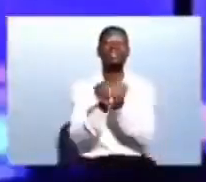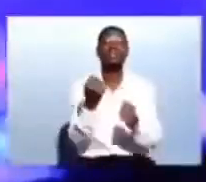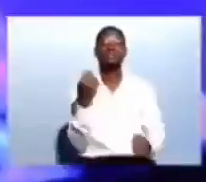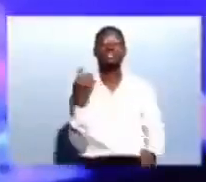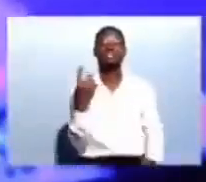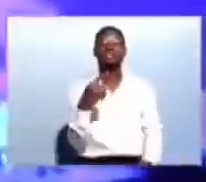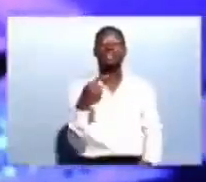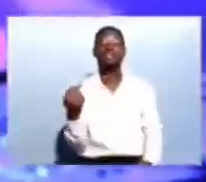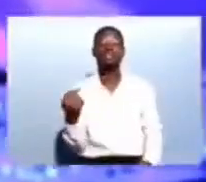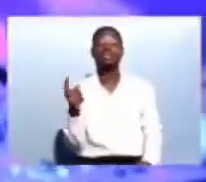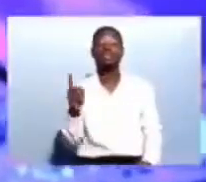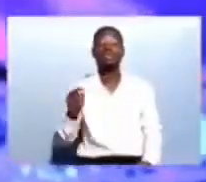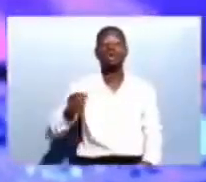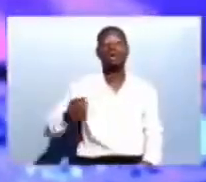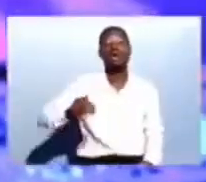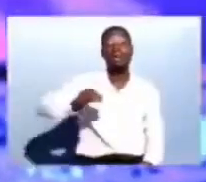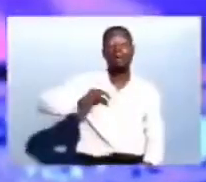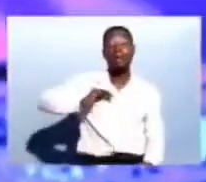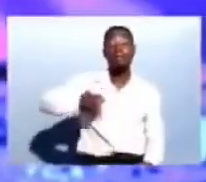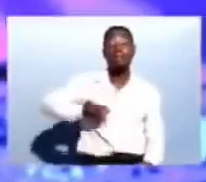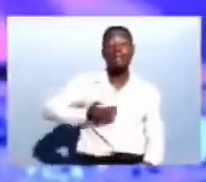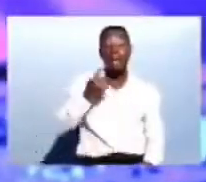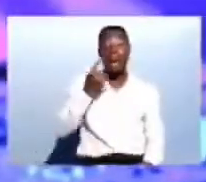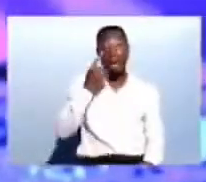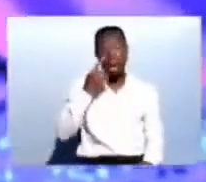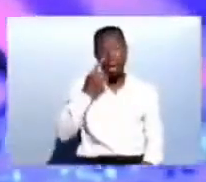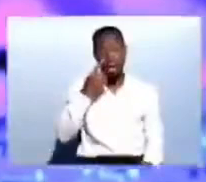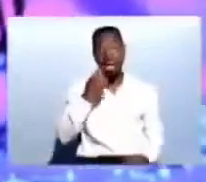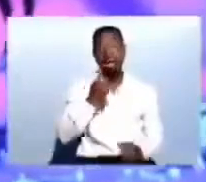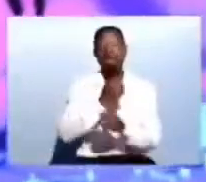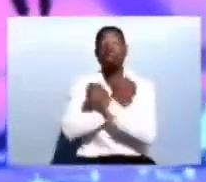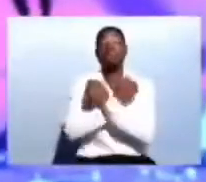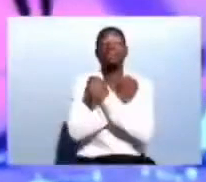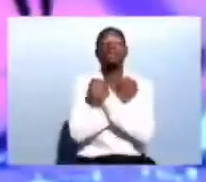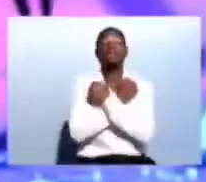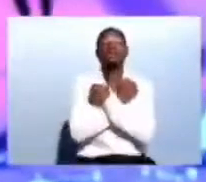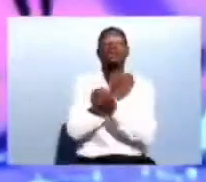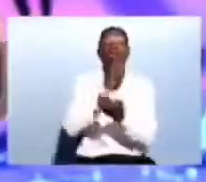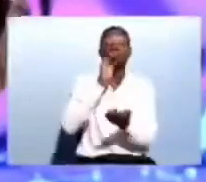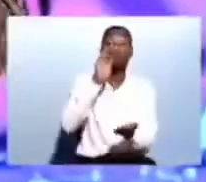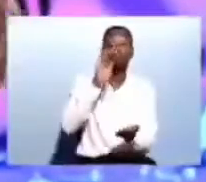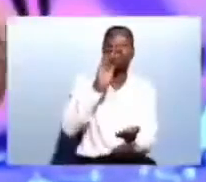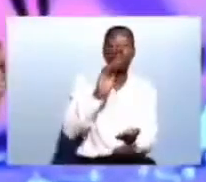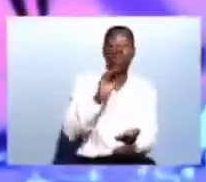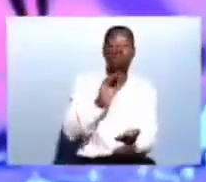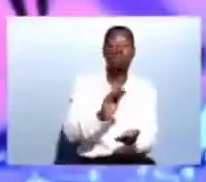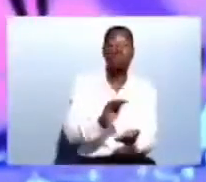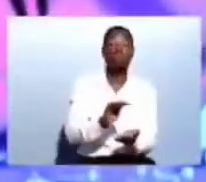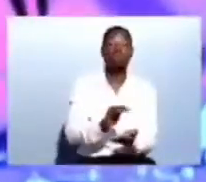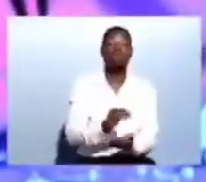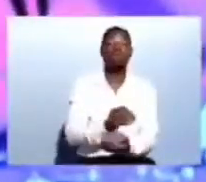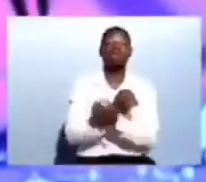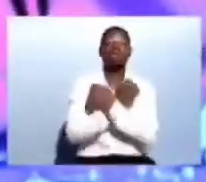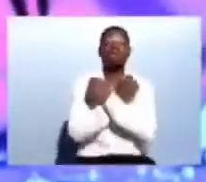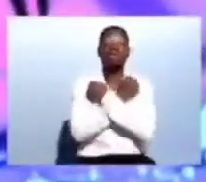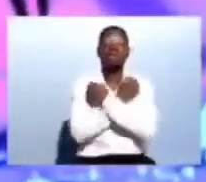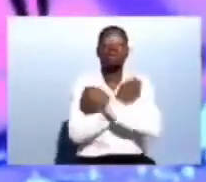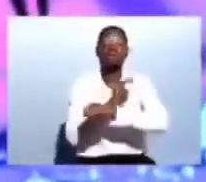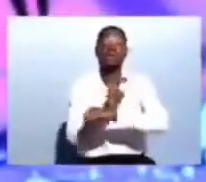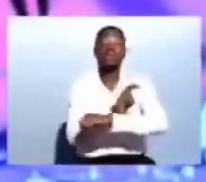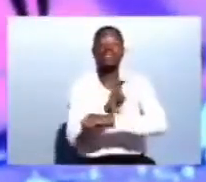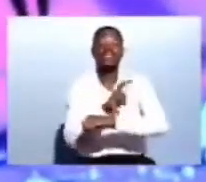tu. Huwa mwanamke anatafuta, anaona kwamba upendo umepungua, ambao upendo ni ulinzi kwa